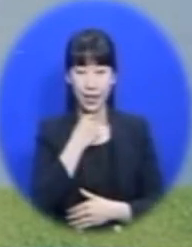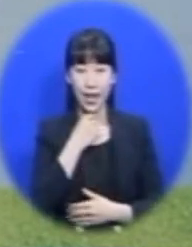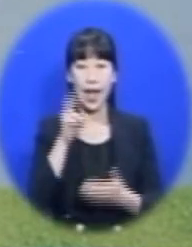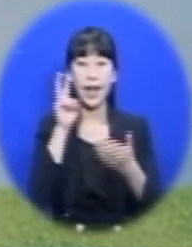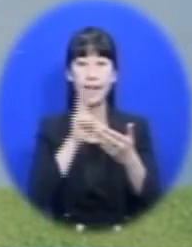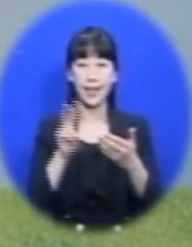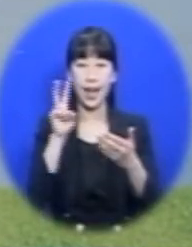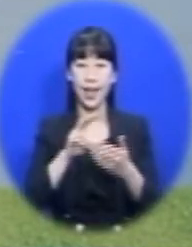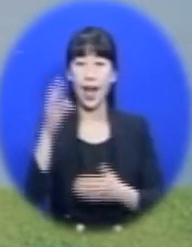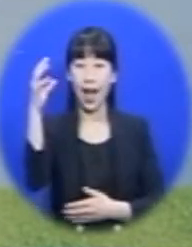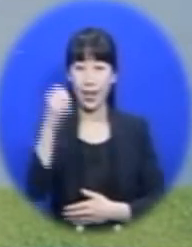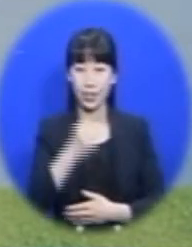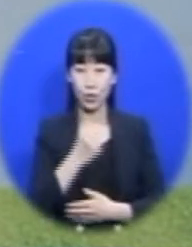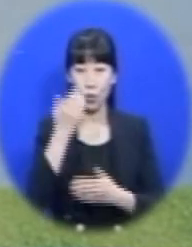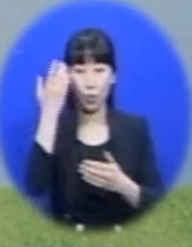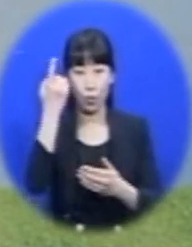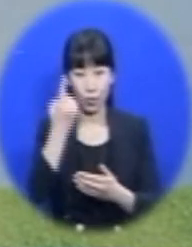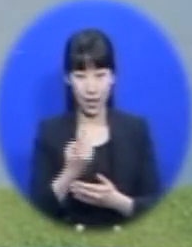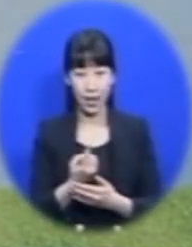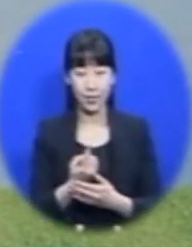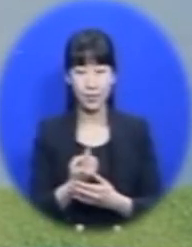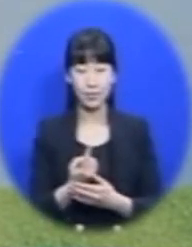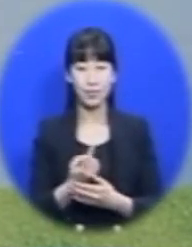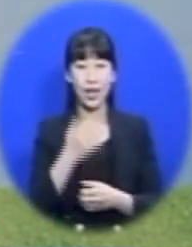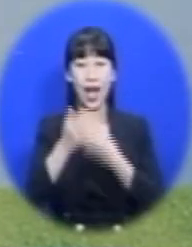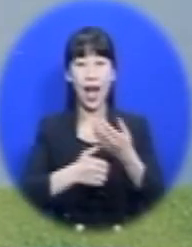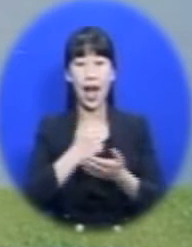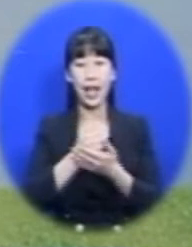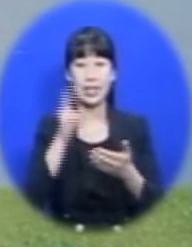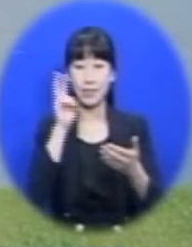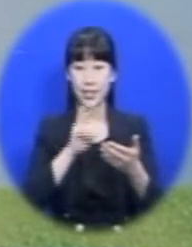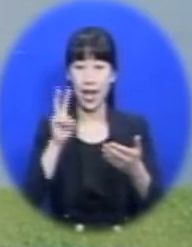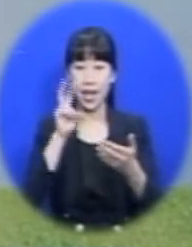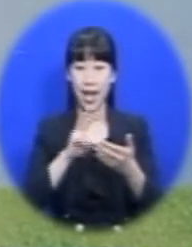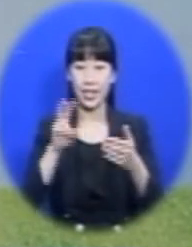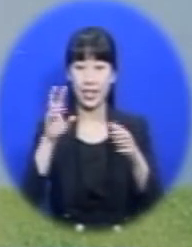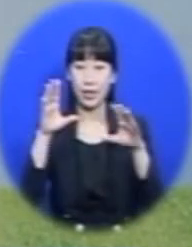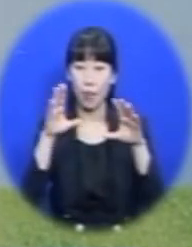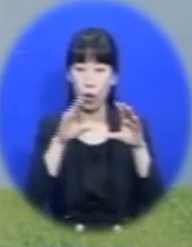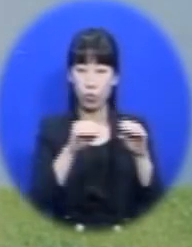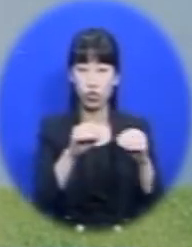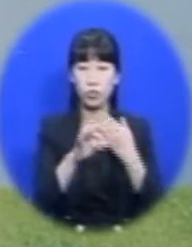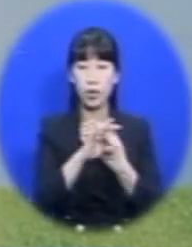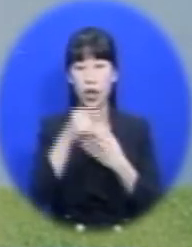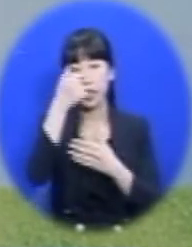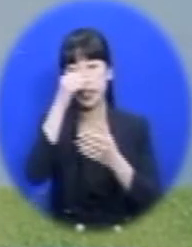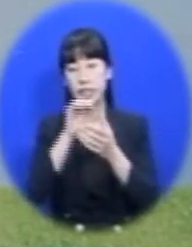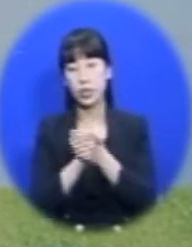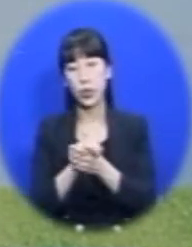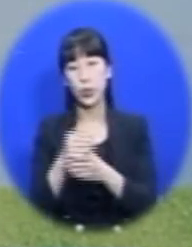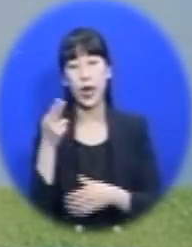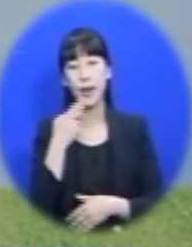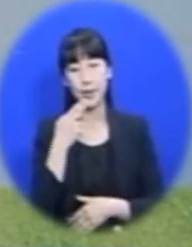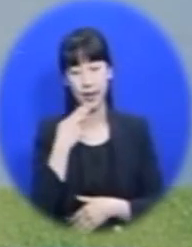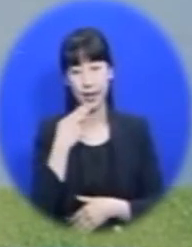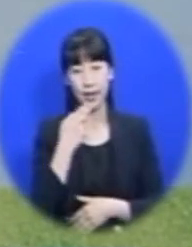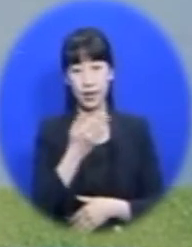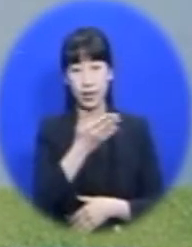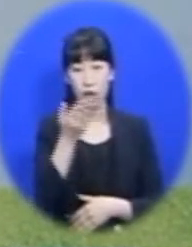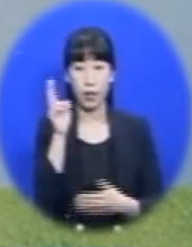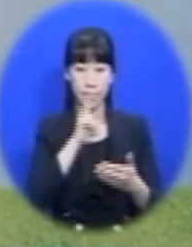나오세요. 하나님을 찬양하는 찬양이 식어져 버리면 기도도 죽습니다. 여러분의 찬양이 살아있으면